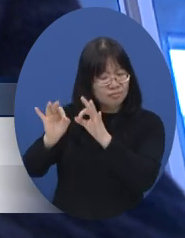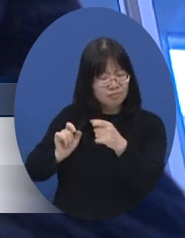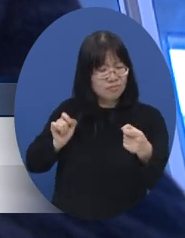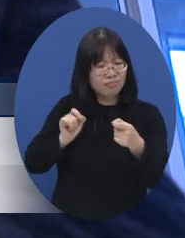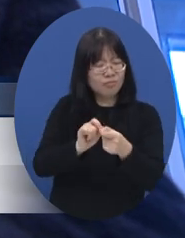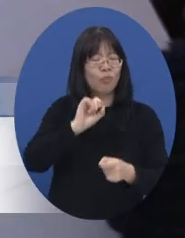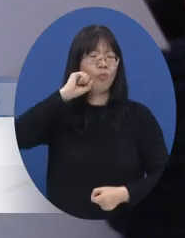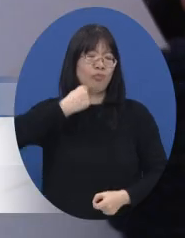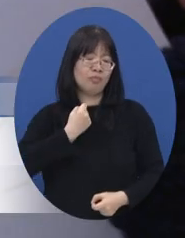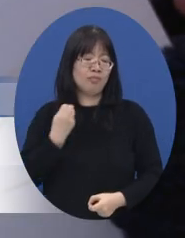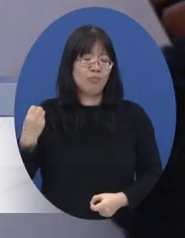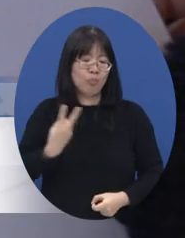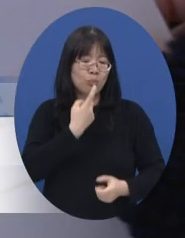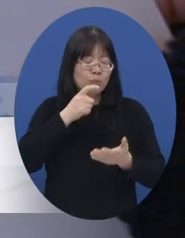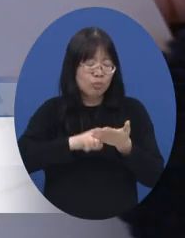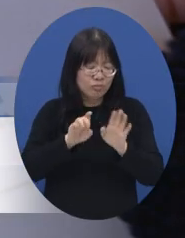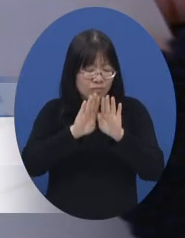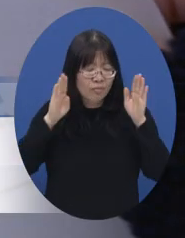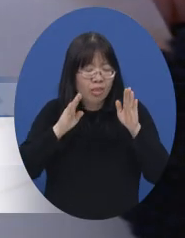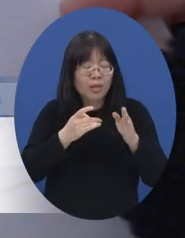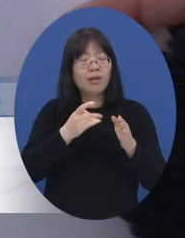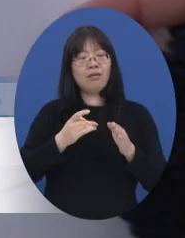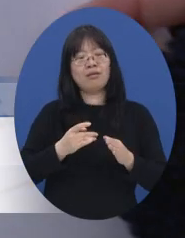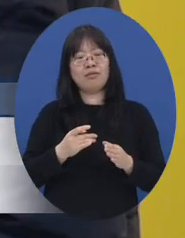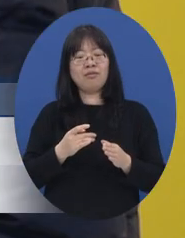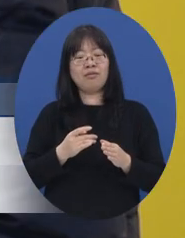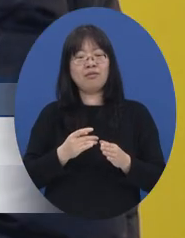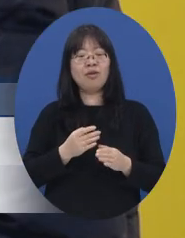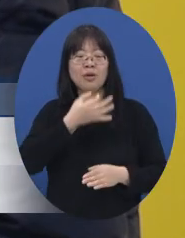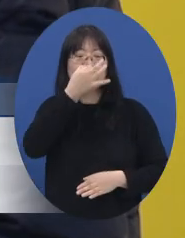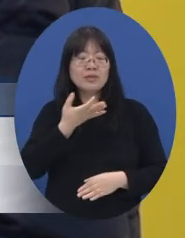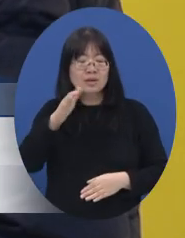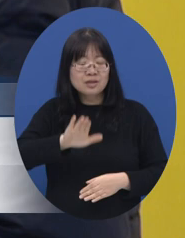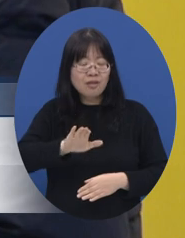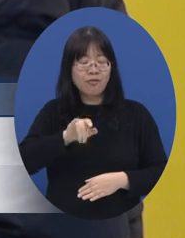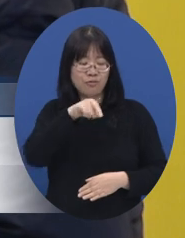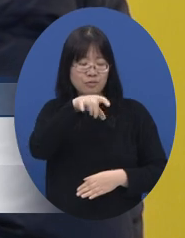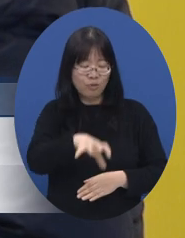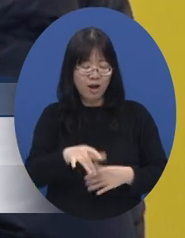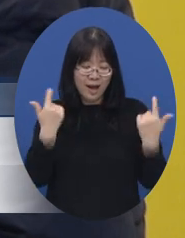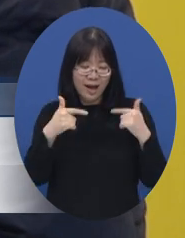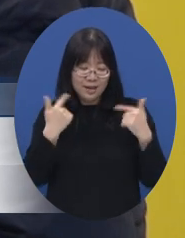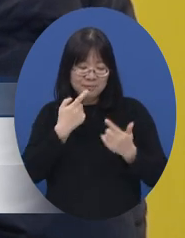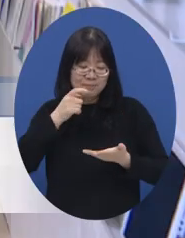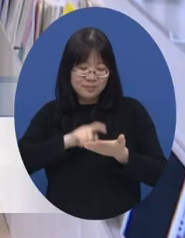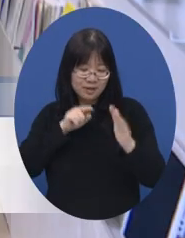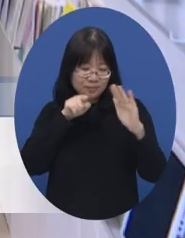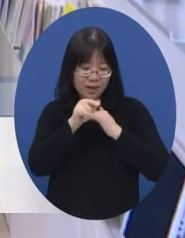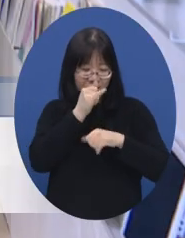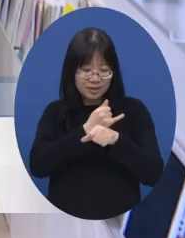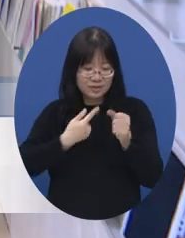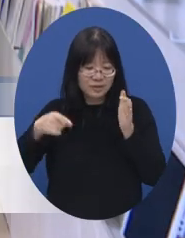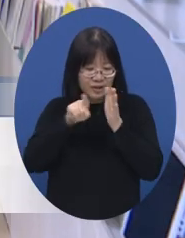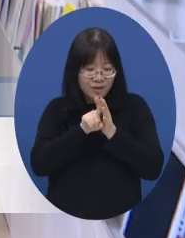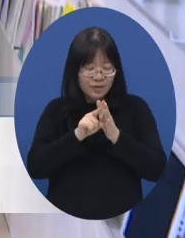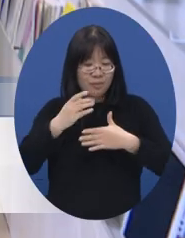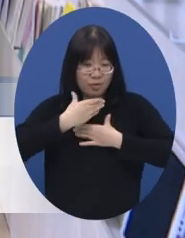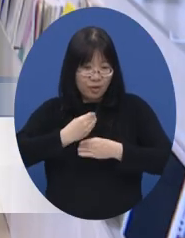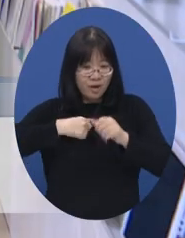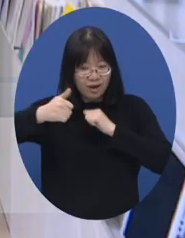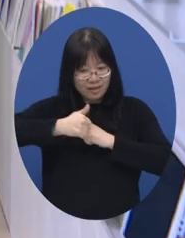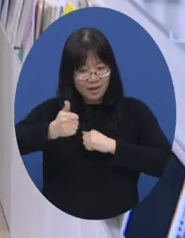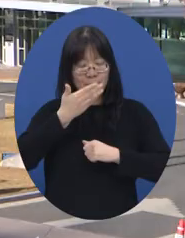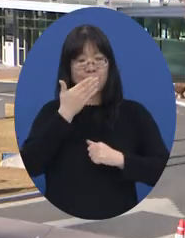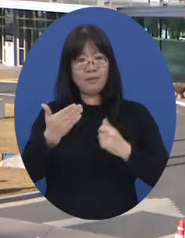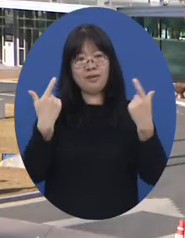접근하기 어렵고 쉽게 문을 열긴 힘들더라고요. 근데 여기 이렇게 언제나 접근할 수 있게 해둬서 저도 편하게 왔다 갔다 할 수